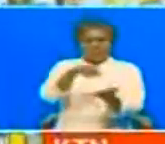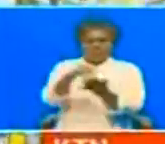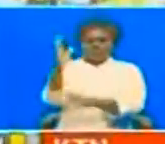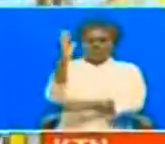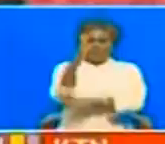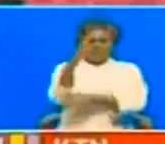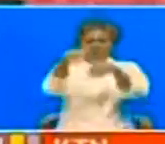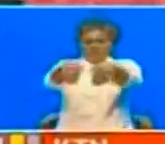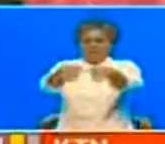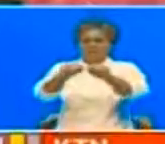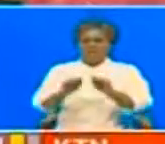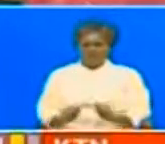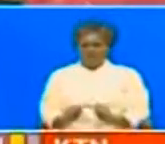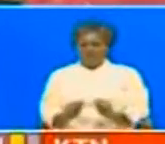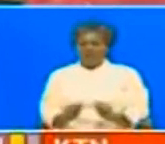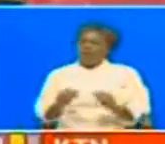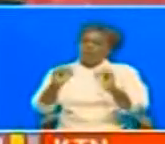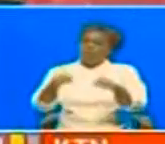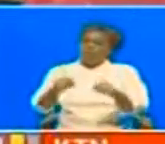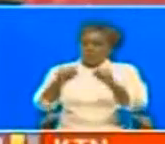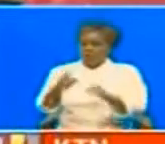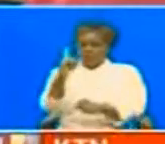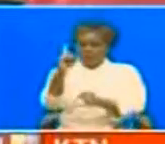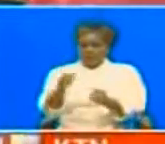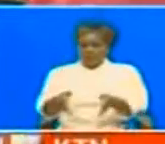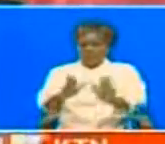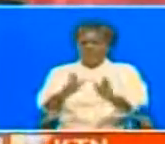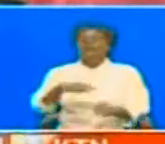kwenye kaburi. Wanadai huenda ikawa njia moja